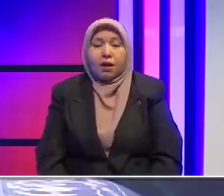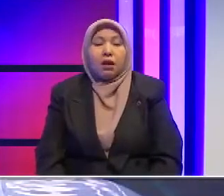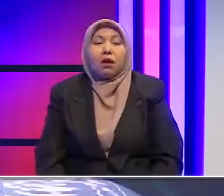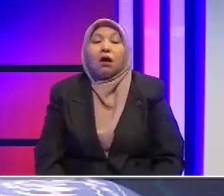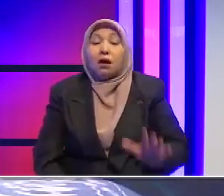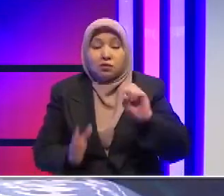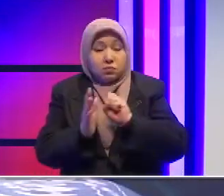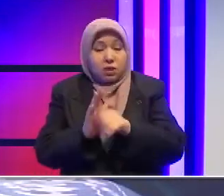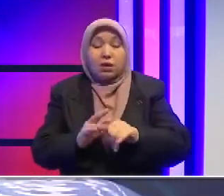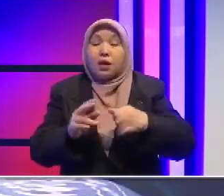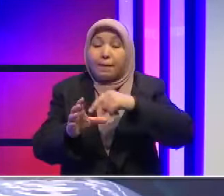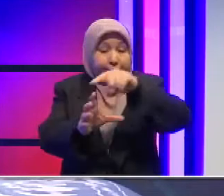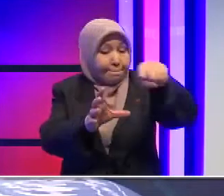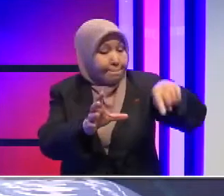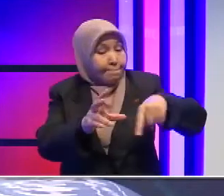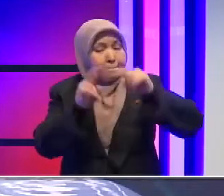Liyashhadu